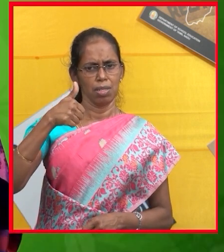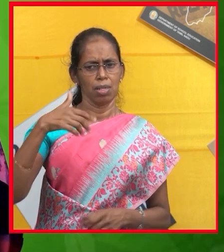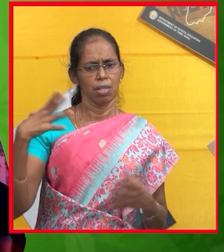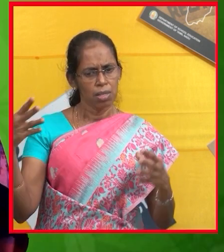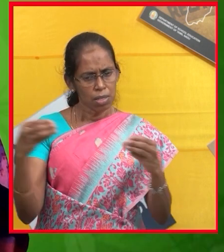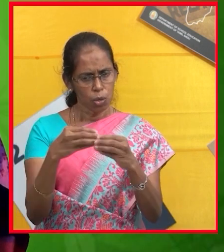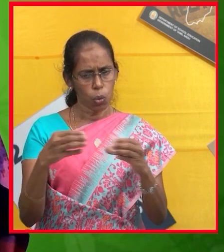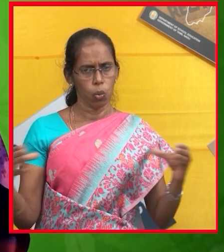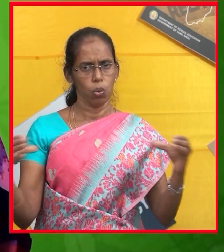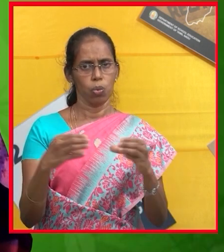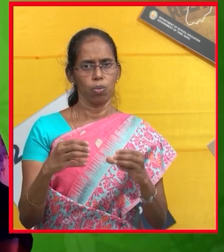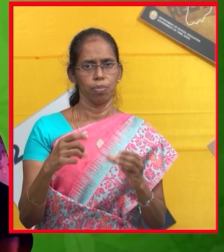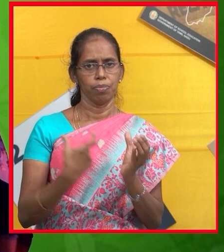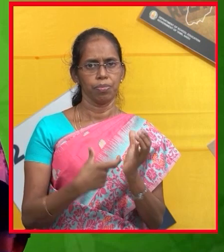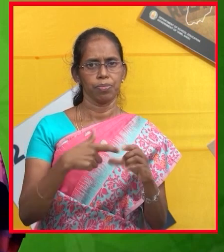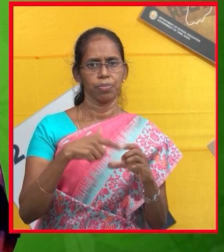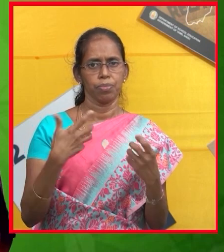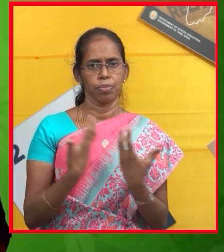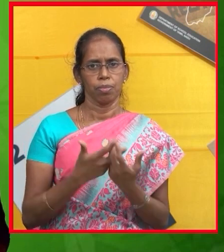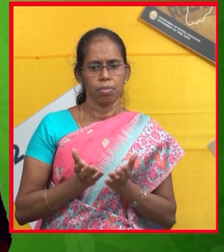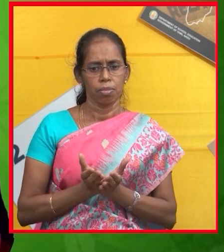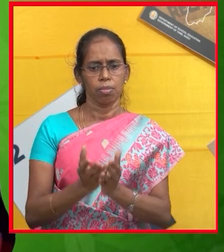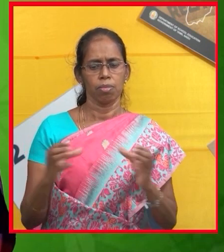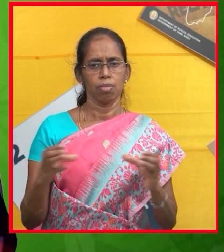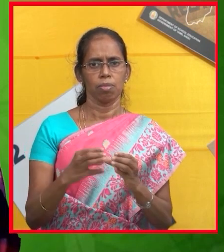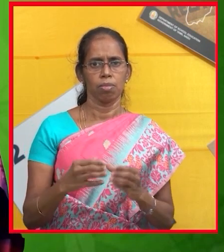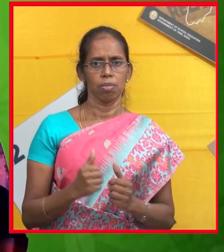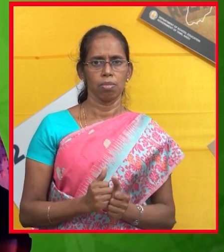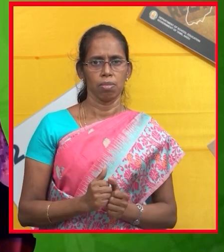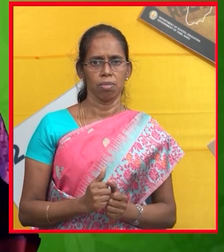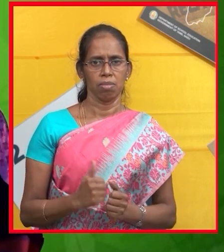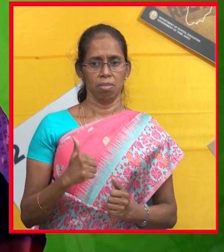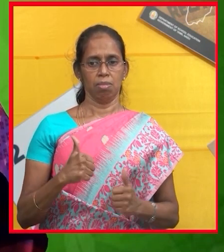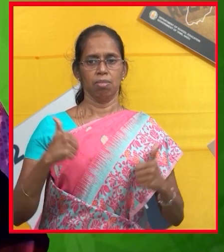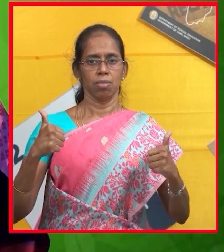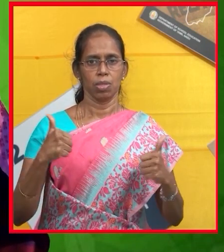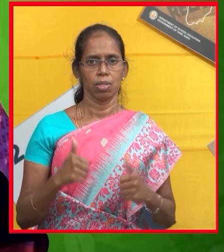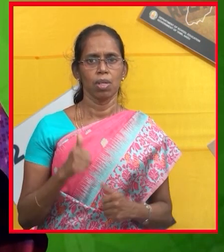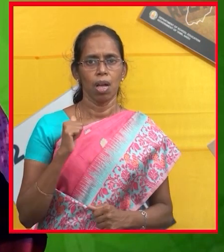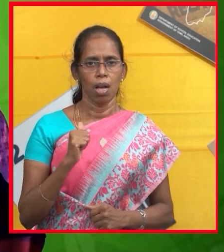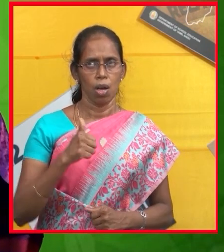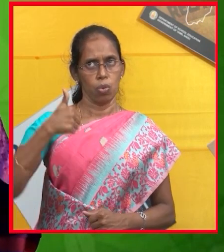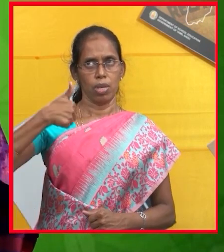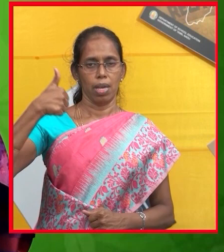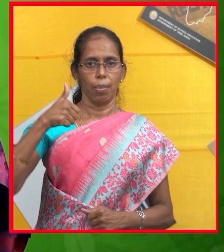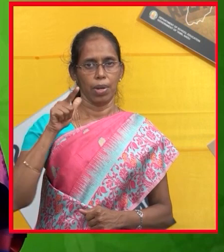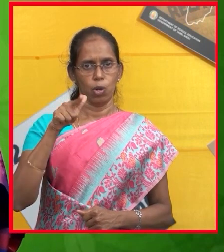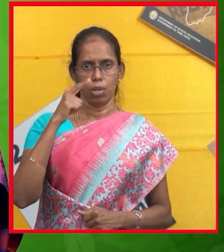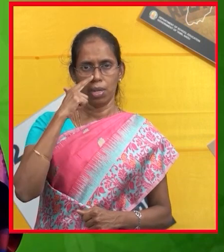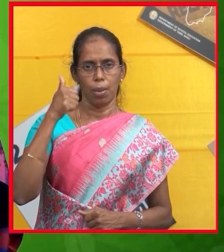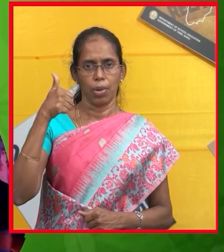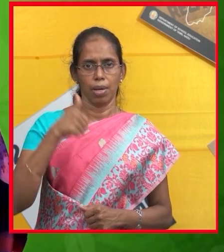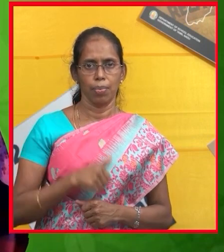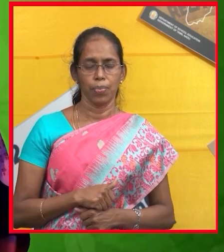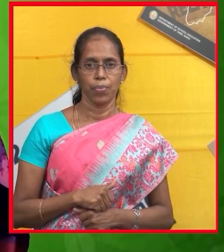ஒரு குழுவுக்கு, அதுவும் ஒரு கடல் பயணம் மேற்கொள்கிற ஒரு சாதனைக்காக மேற்கொள்கிற ஒரு விஷயத்துக்கு நீங்கள் ஒரு கேப்டனாக இருந்திருக்கீங்க.